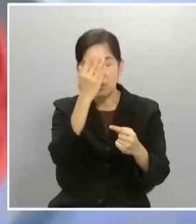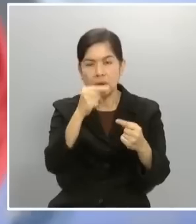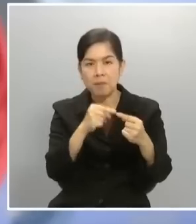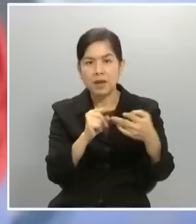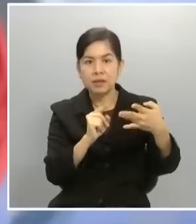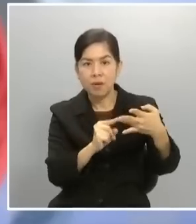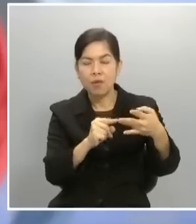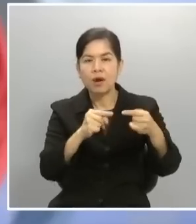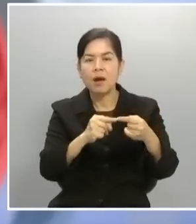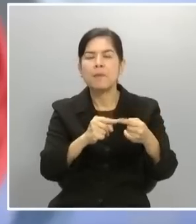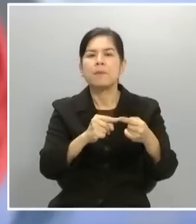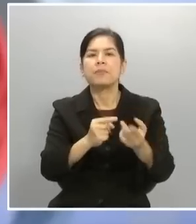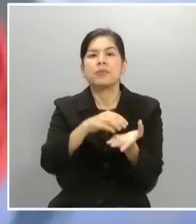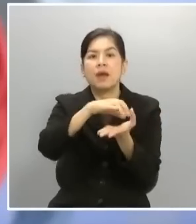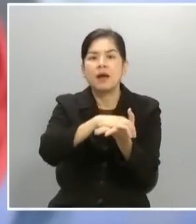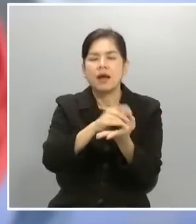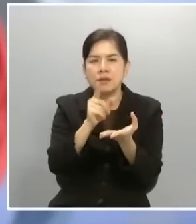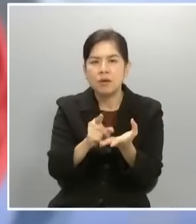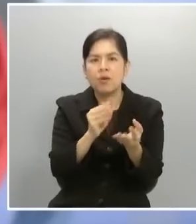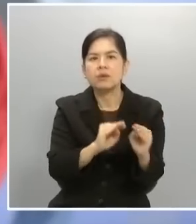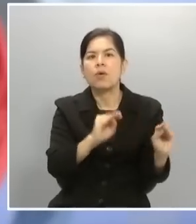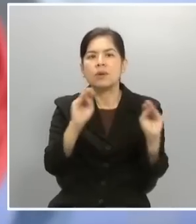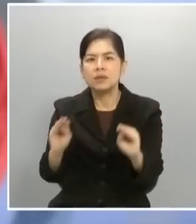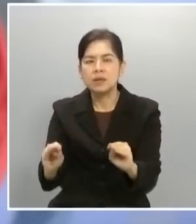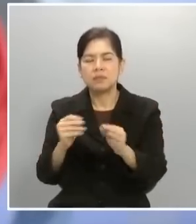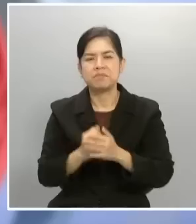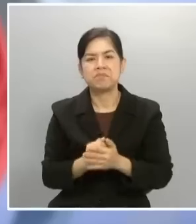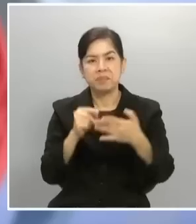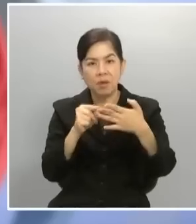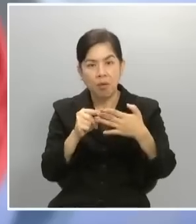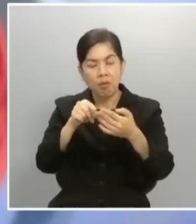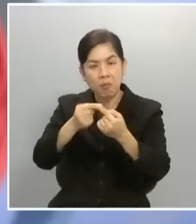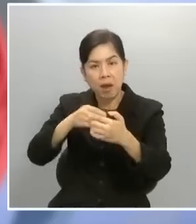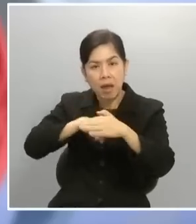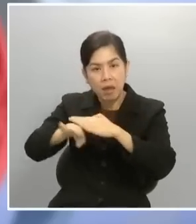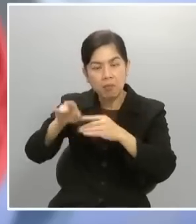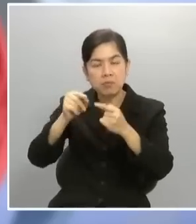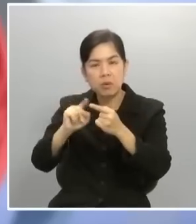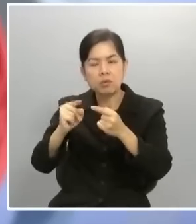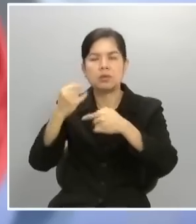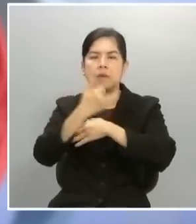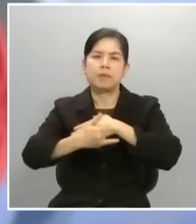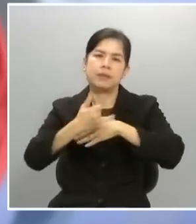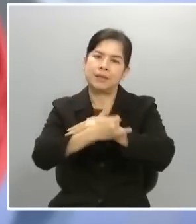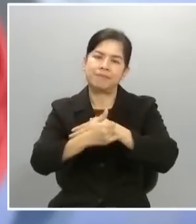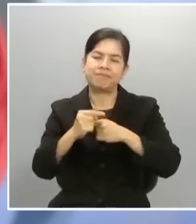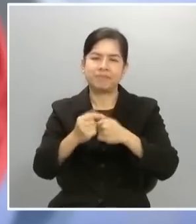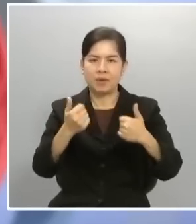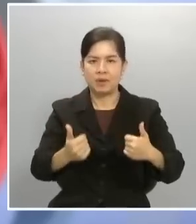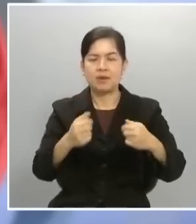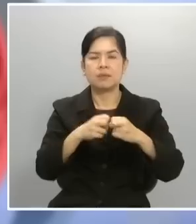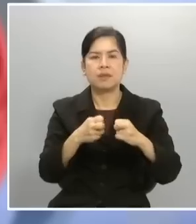ต้องเลื่อนงานแต่งงานบางคนต้องหนีไปอยู่ต่างประเทศนี่คือสิ่งที่มันเกิดขึ้นใน